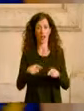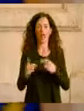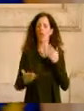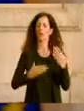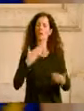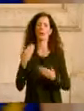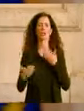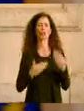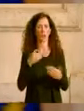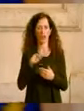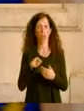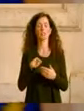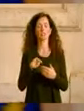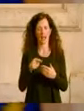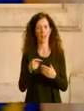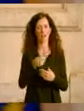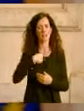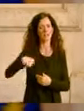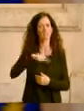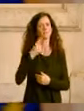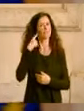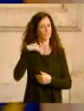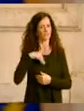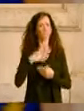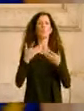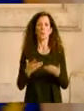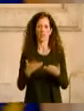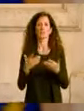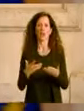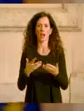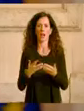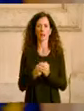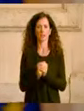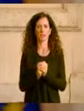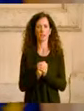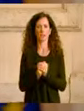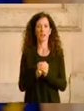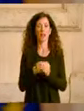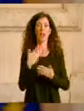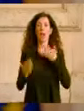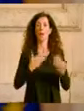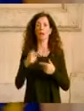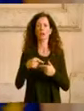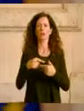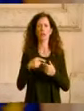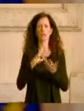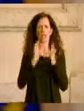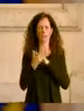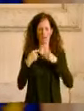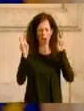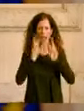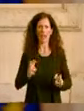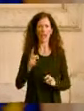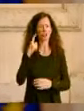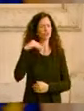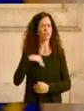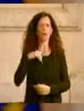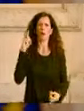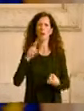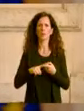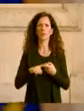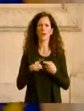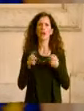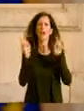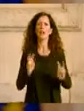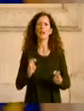questa molto pesante. Ci sta assorbendo a tutti grandi energie economiche, fisiche,